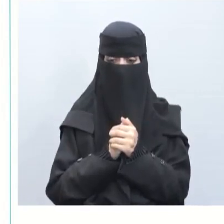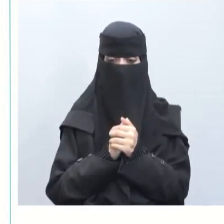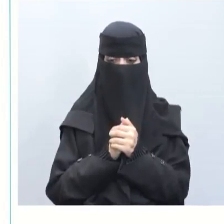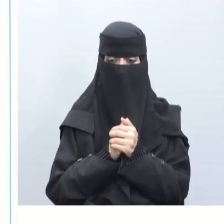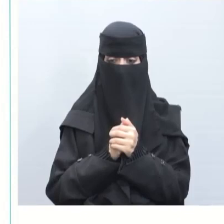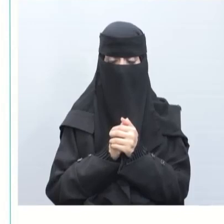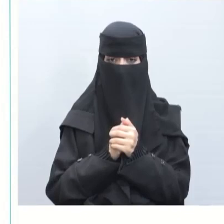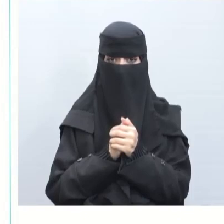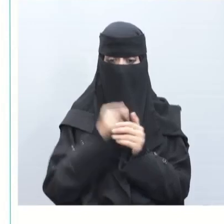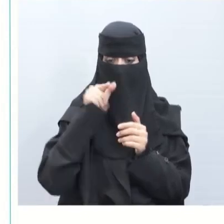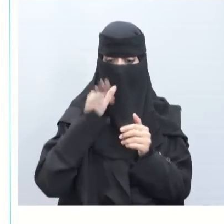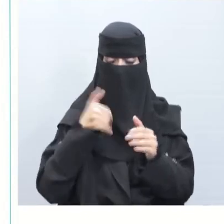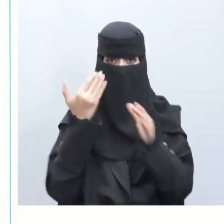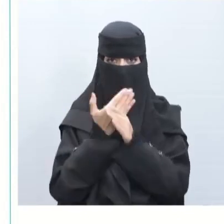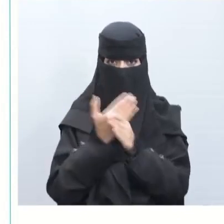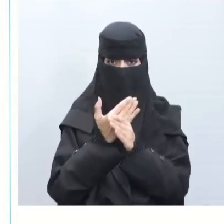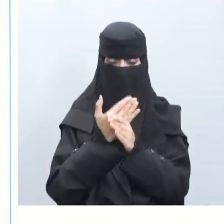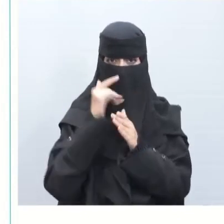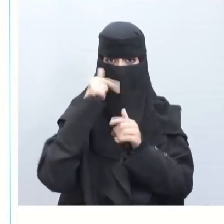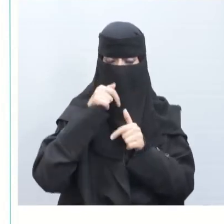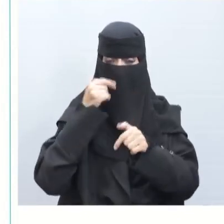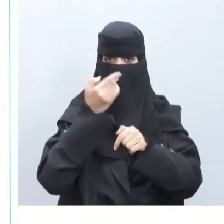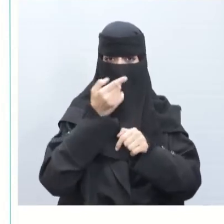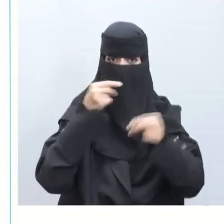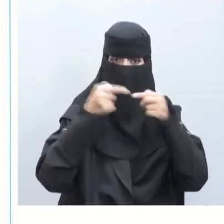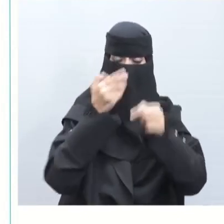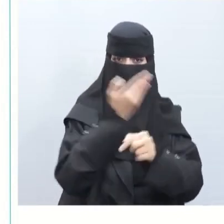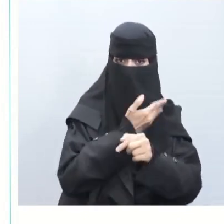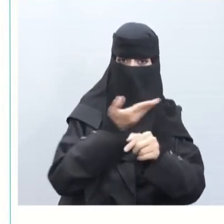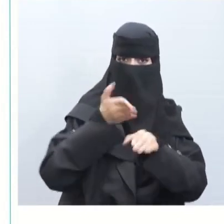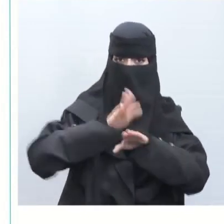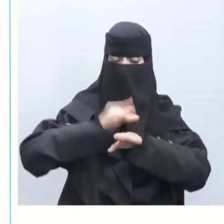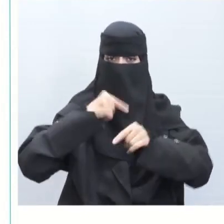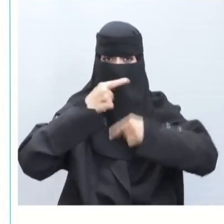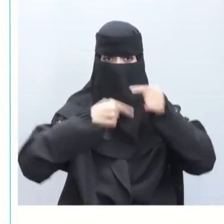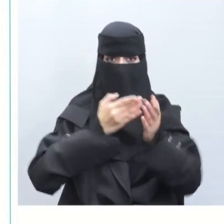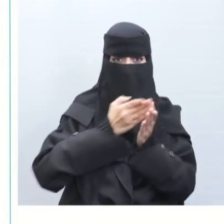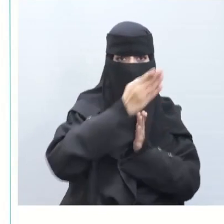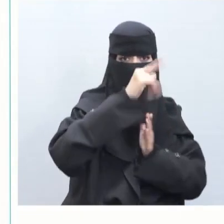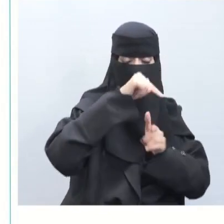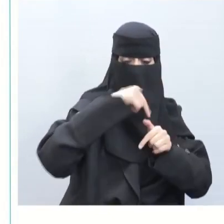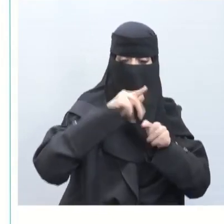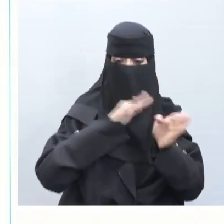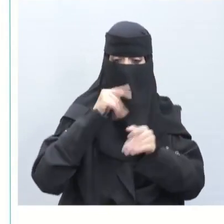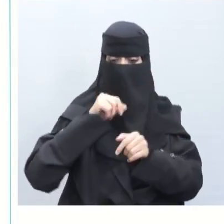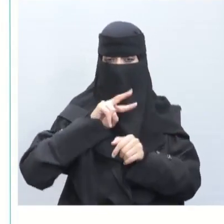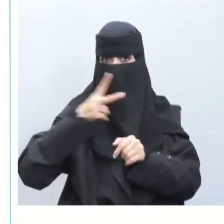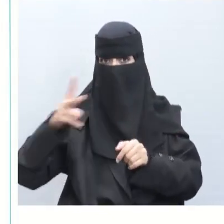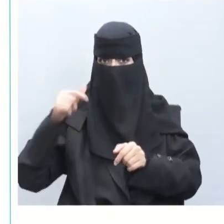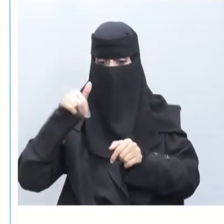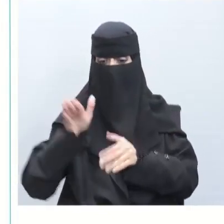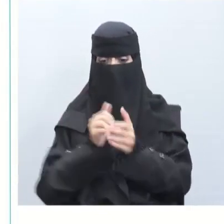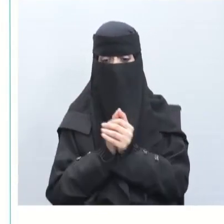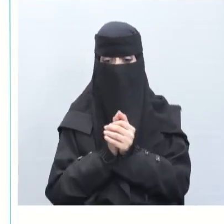الفعاليه العوامل التي تؤثر على استدامه هناك عوامل مختلفه عده يمكن ان تؤثر على استدامه